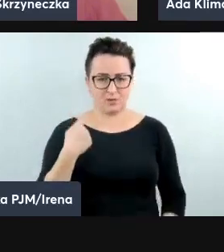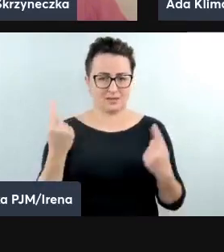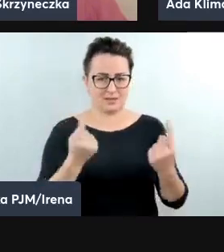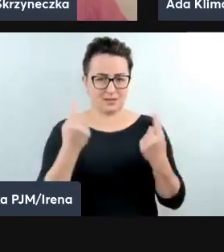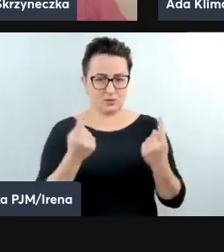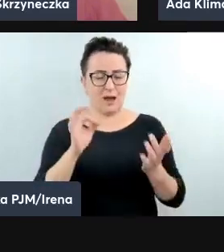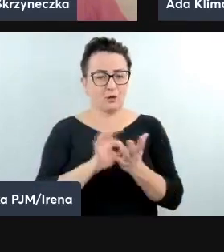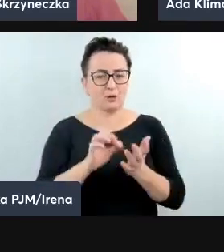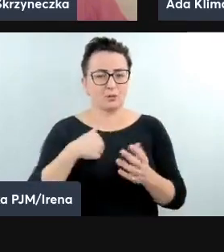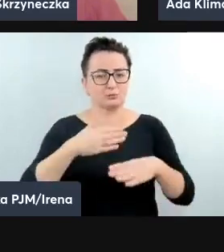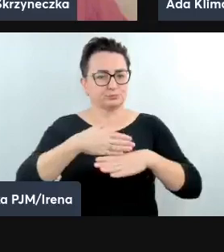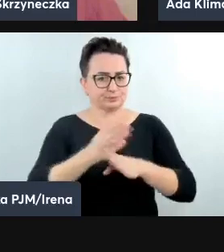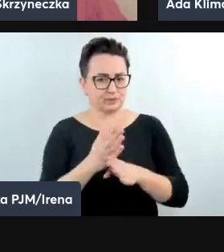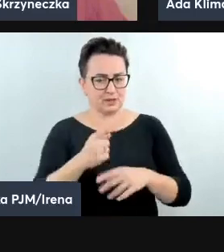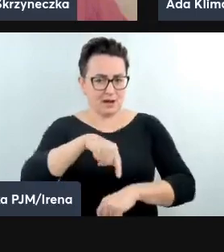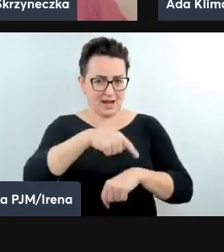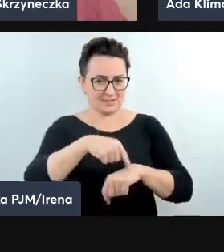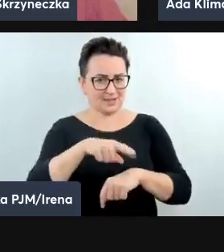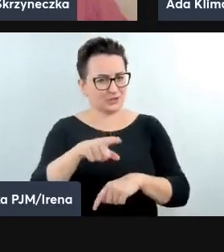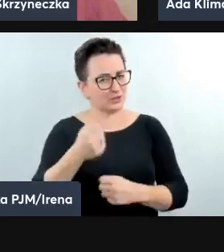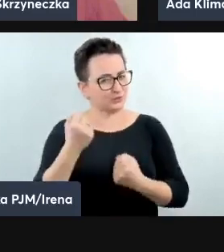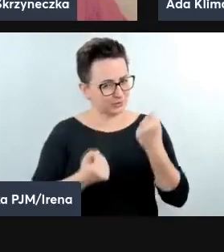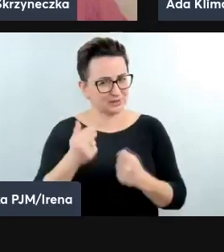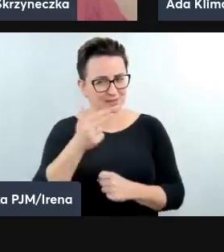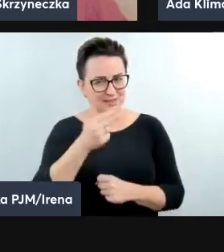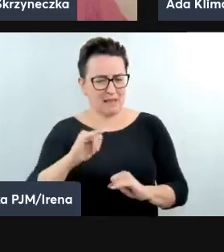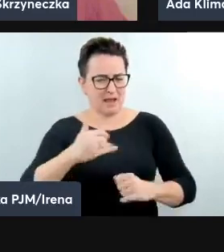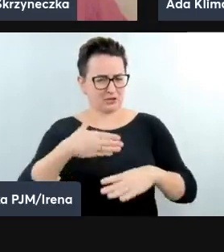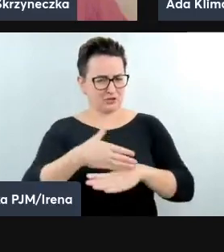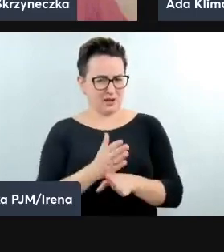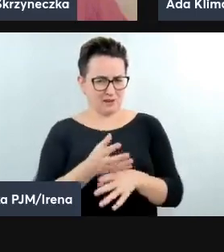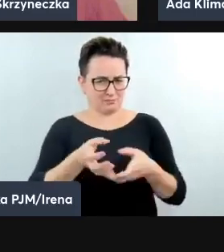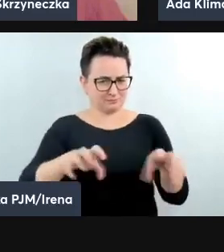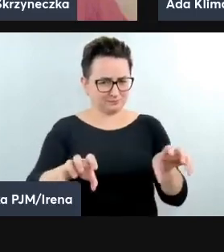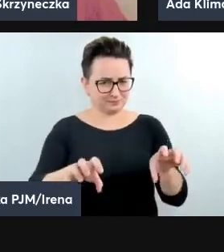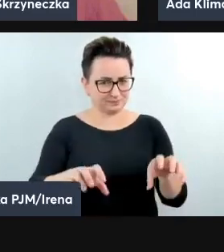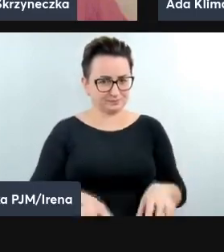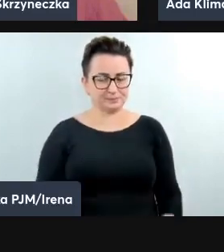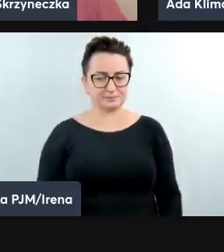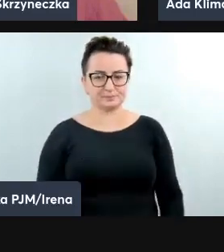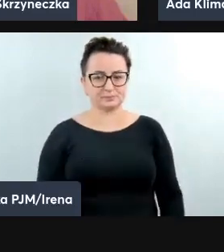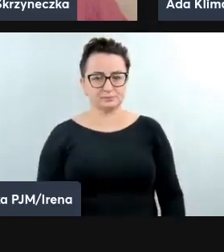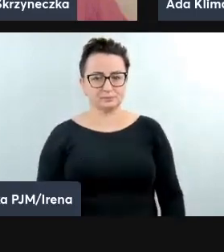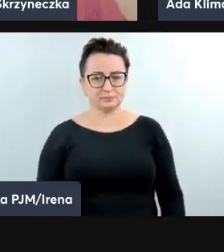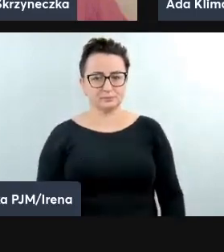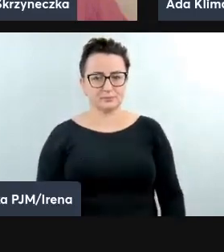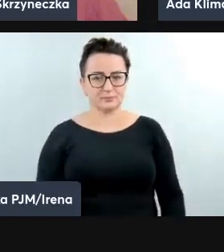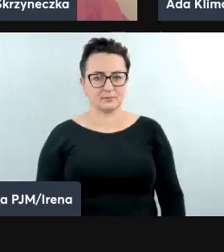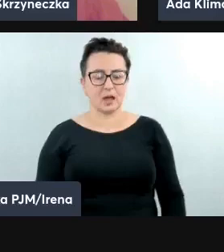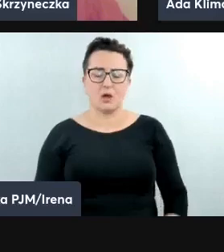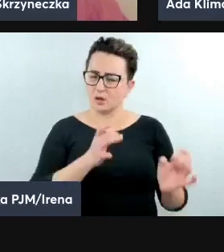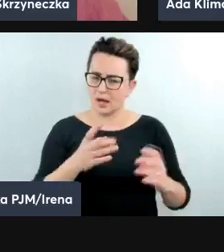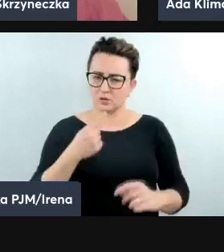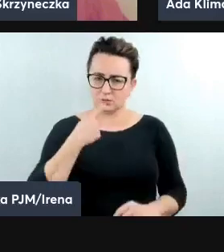bardzo często w internecie, dzielić. Więc od razu powiem, można dzielić i to nie znaczy, że się zataja jakieś